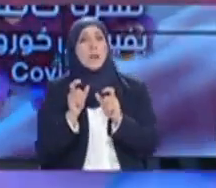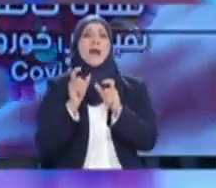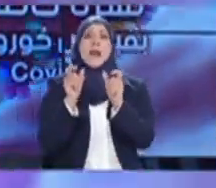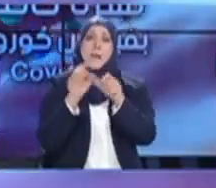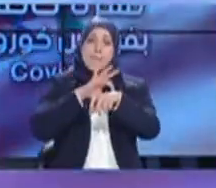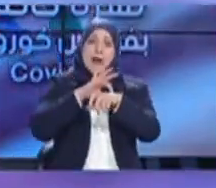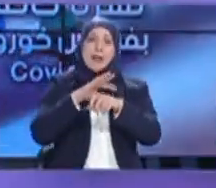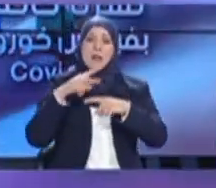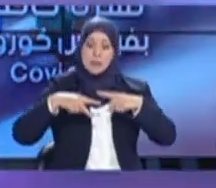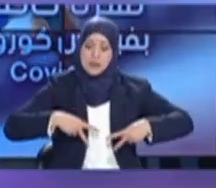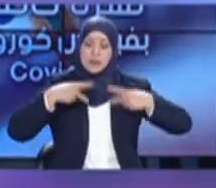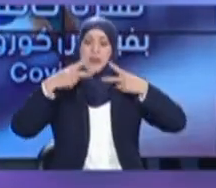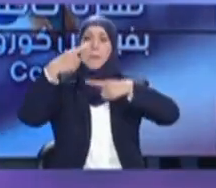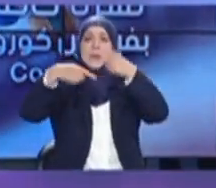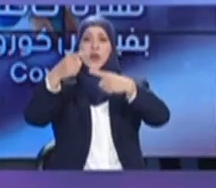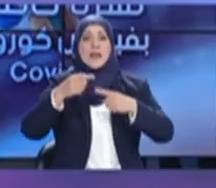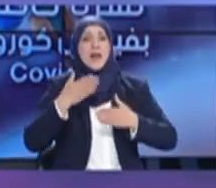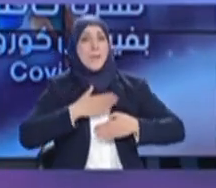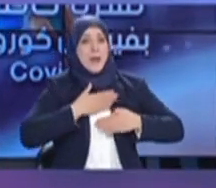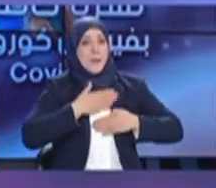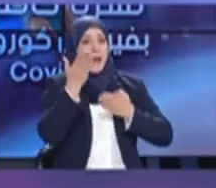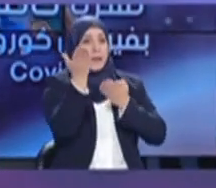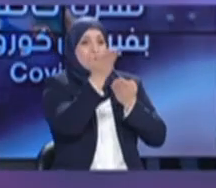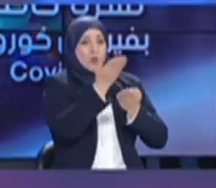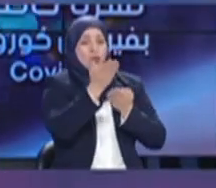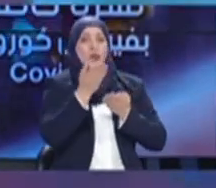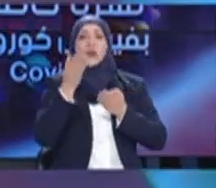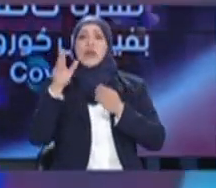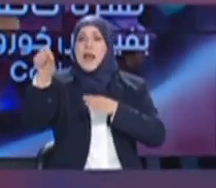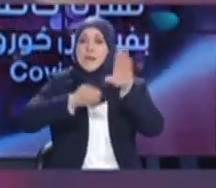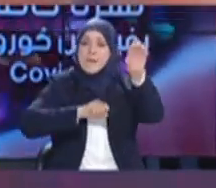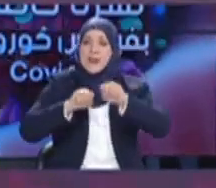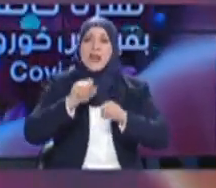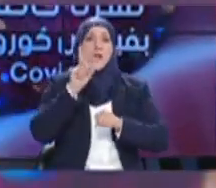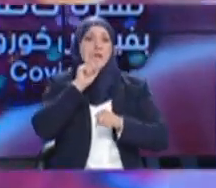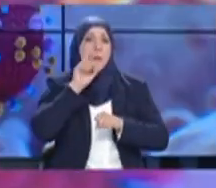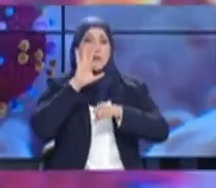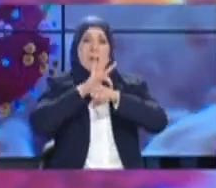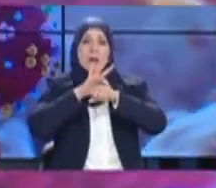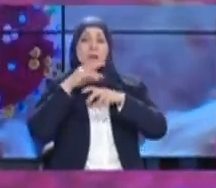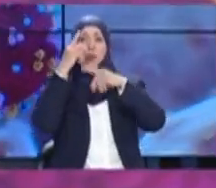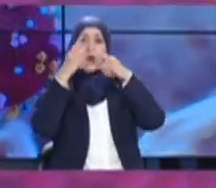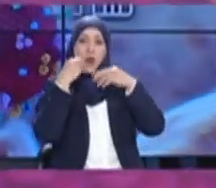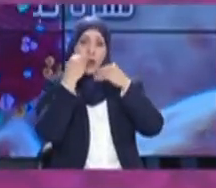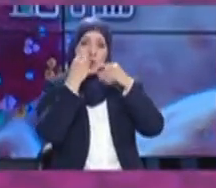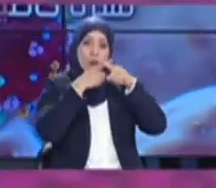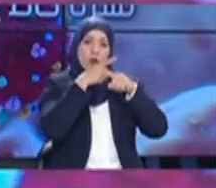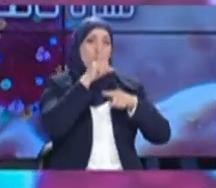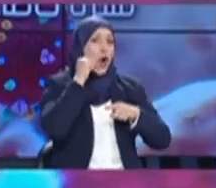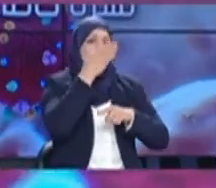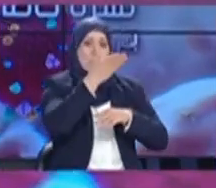العام، وضيوفنا هما كيف القطاع العام والخاص قاعد يعمل بنفس الطريقة، لكن كل